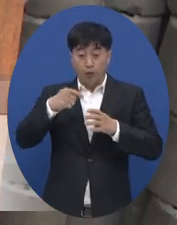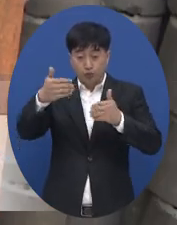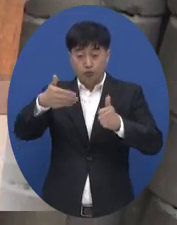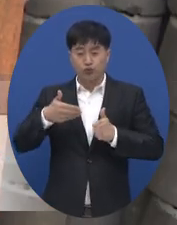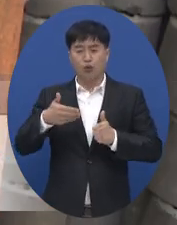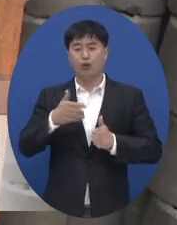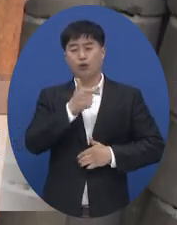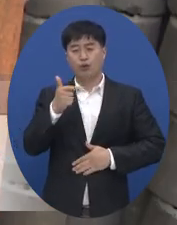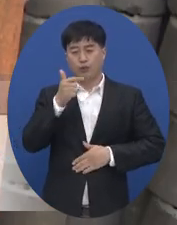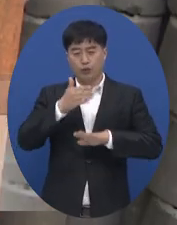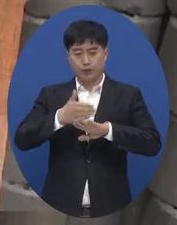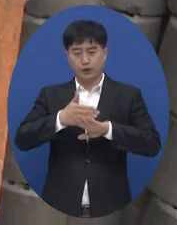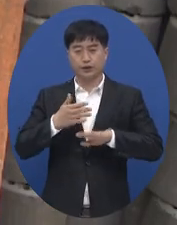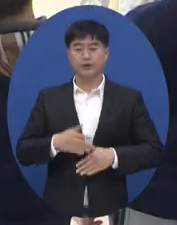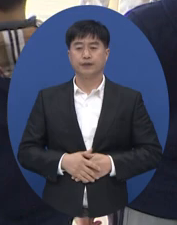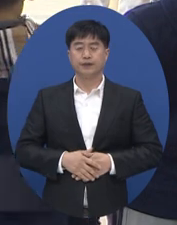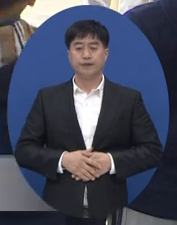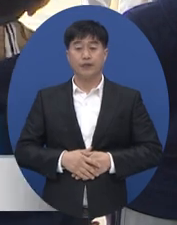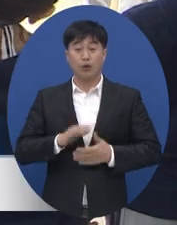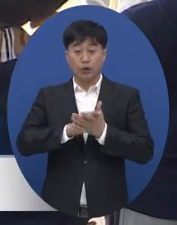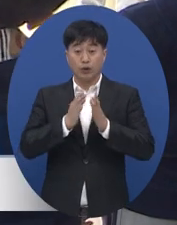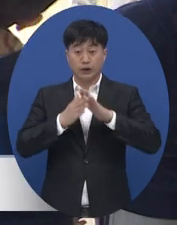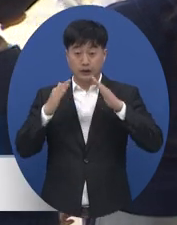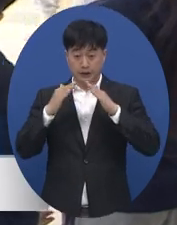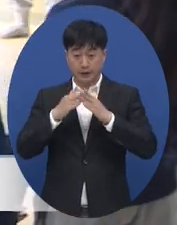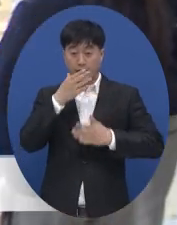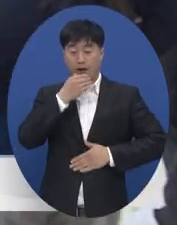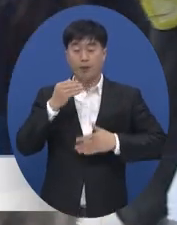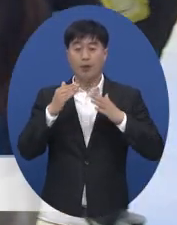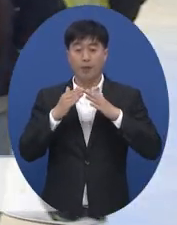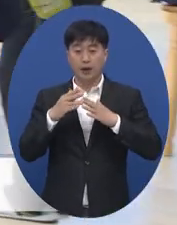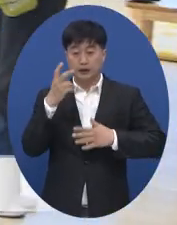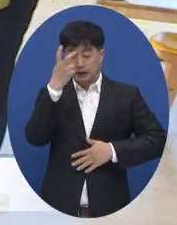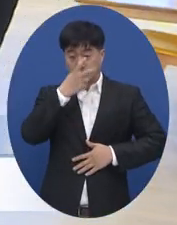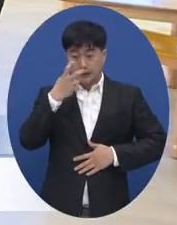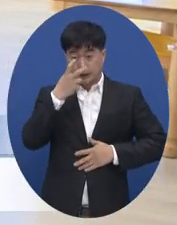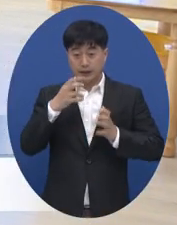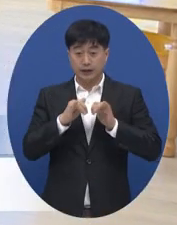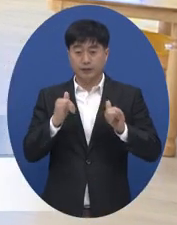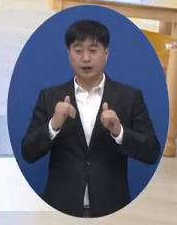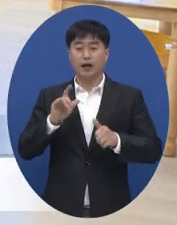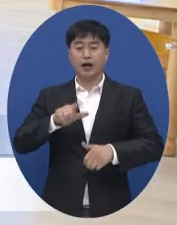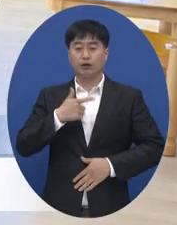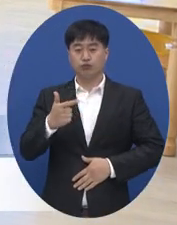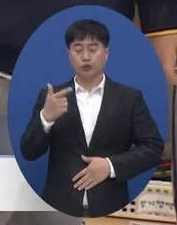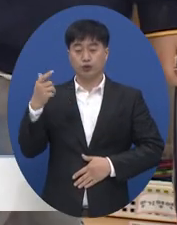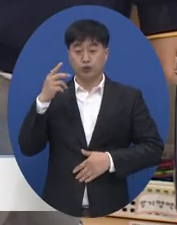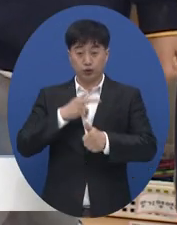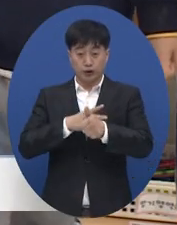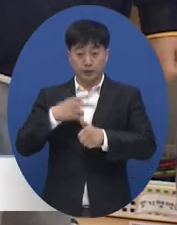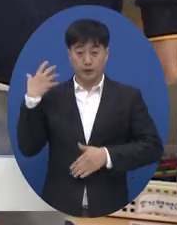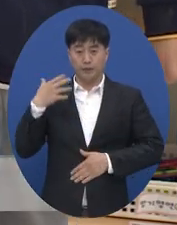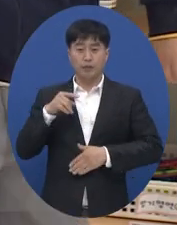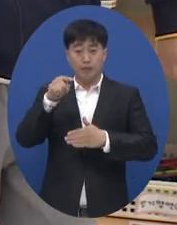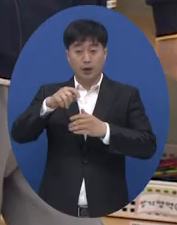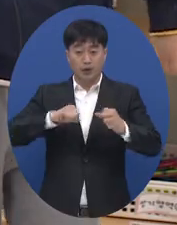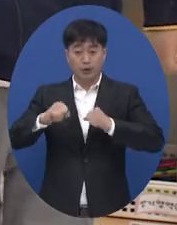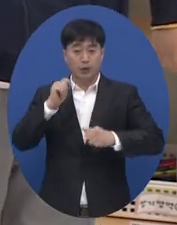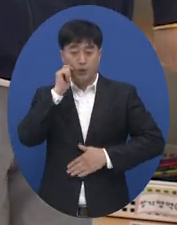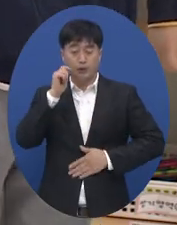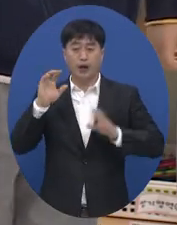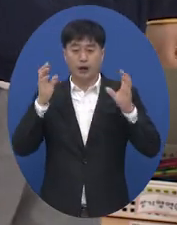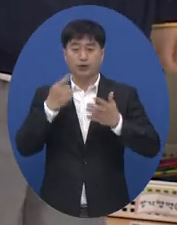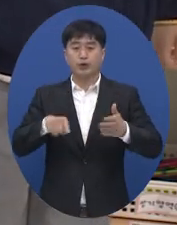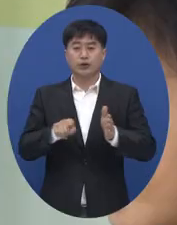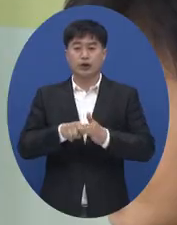커피 앉아 기대하지 예 고맙습니다 어린이집에서는 행궁 말지 키니까 이를 조사가 됩니다 야외 활동에 어려운